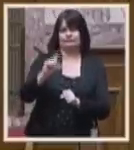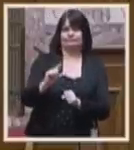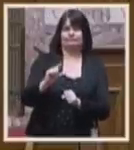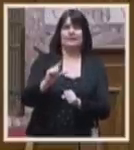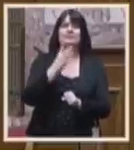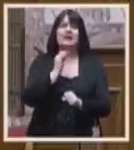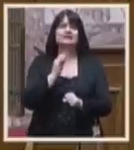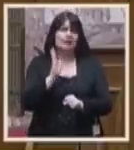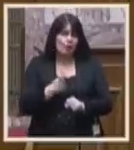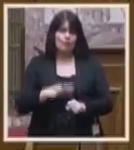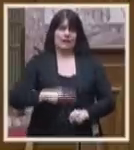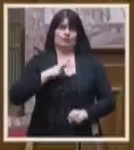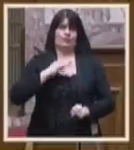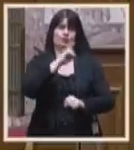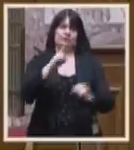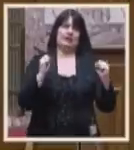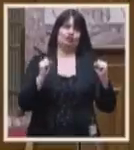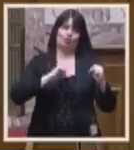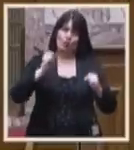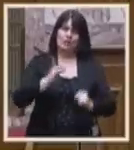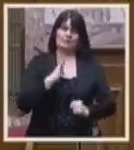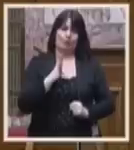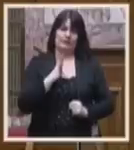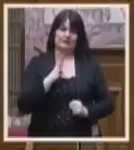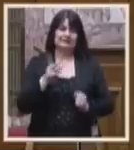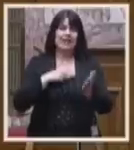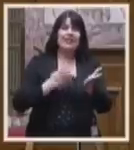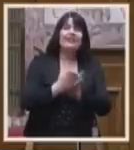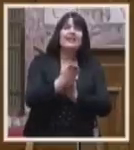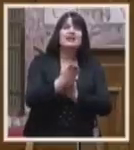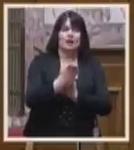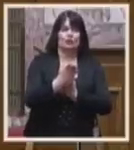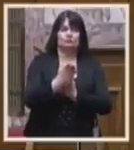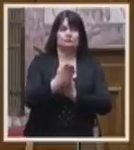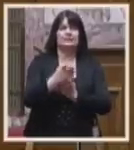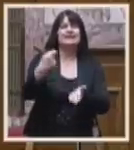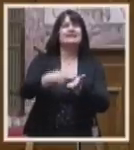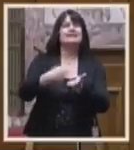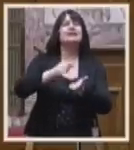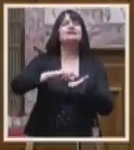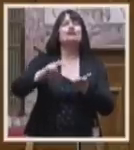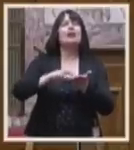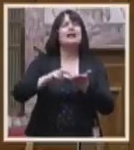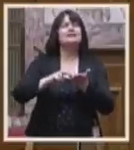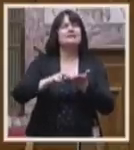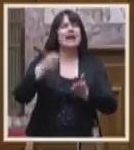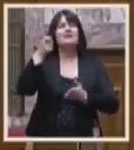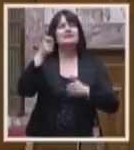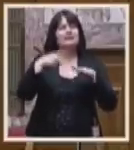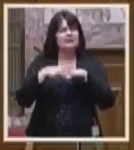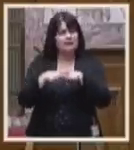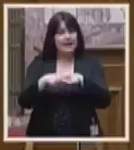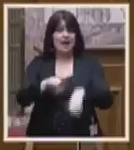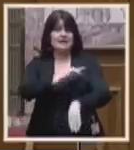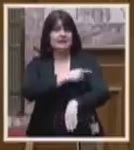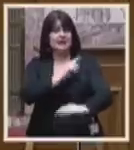επίπεδου διαβίωσης. Δίκαιες και αποτελεσματικές ρυθμίσεις στις ασφαλιστικές εισφορές. Γιατρική κάλυψη